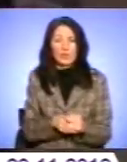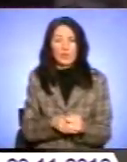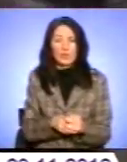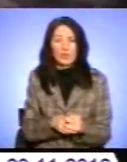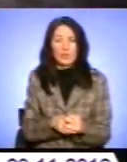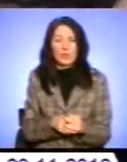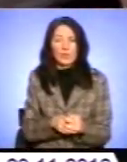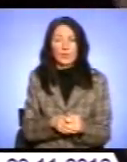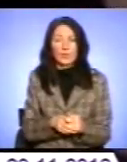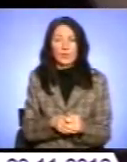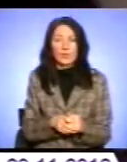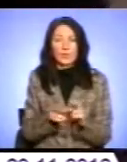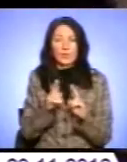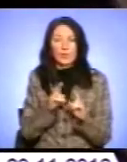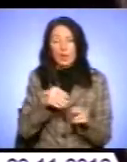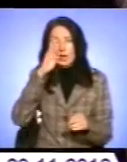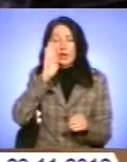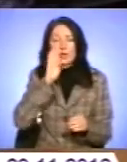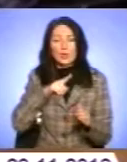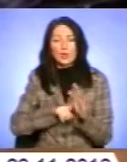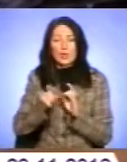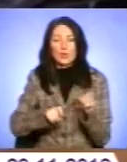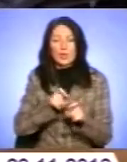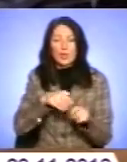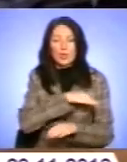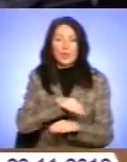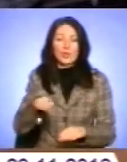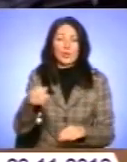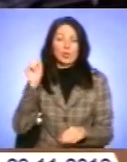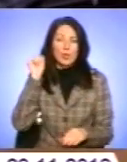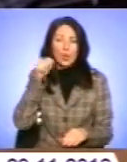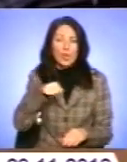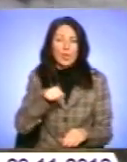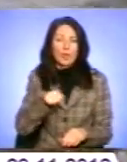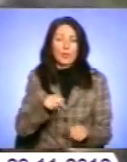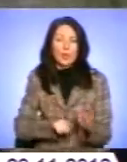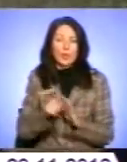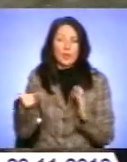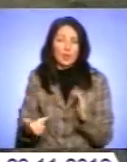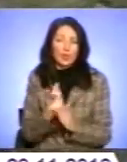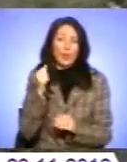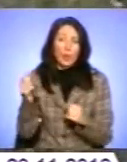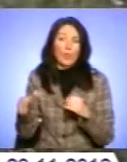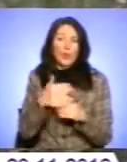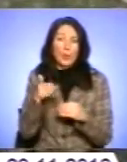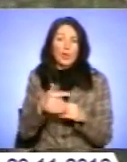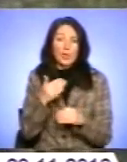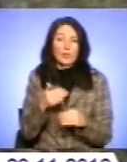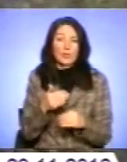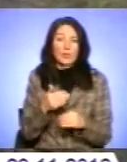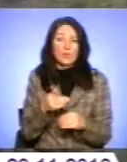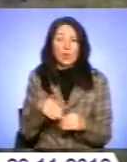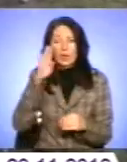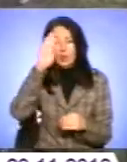Не знаю, ну, на вулиці її додав. Правою рукою за плече, і наніс один удар. Лиходій